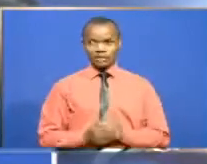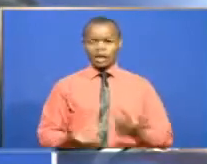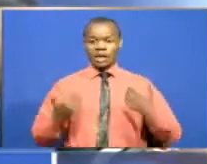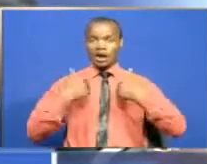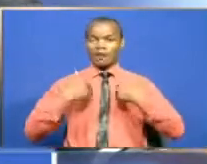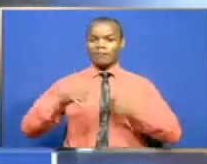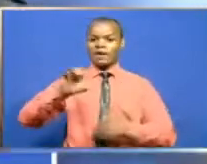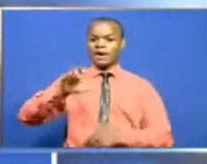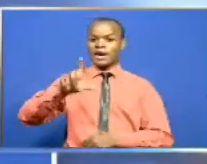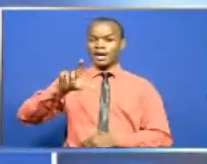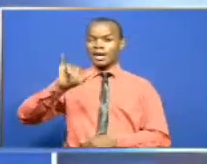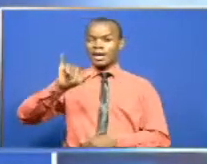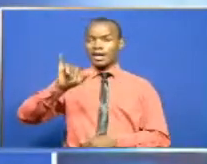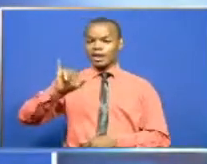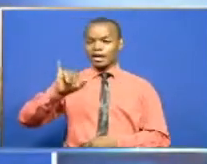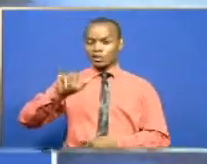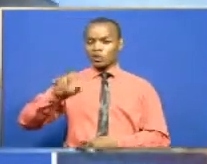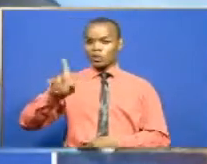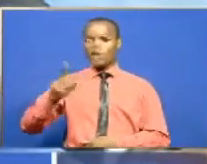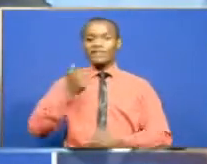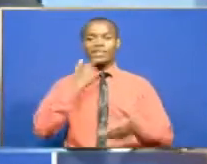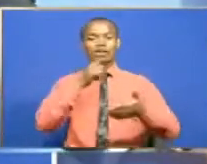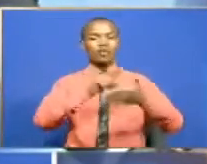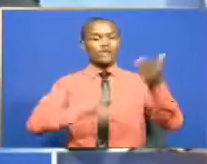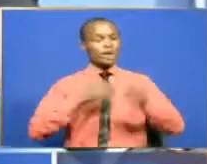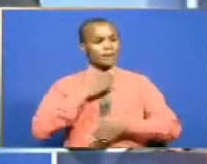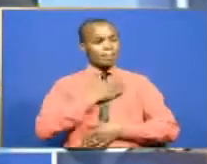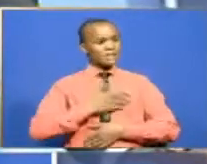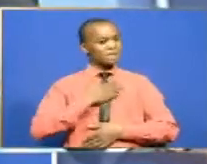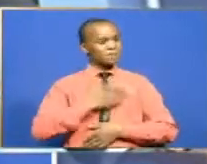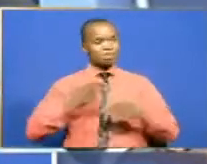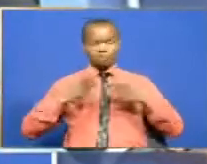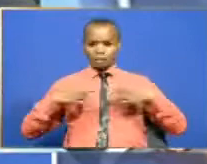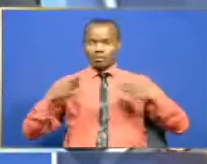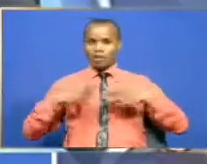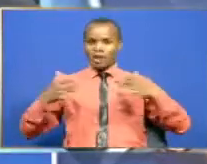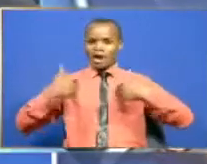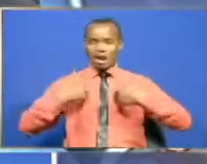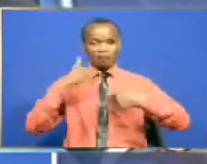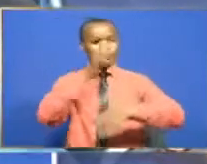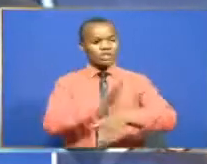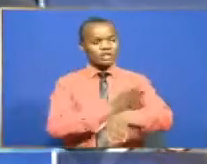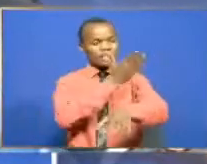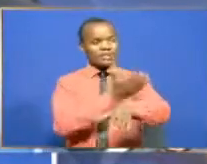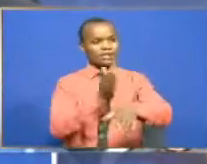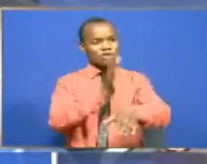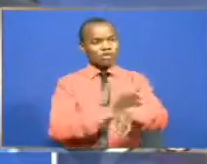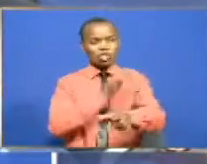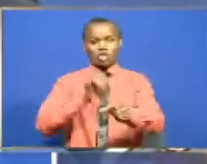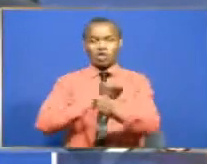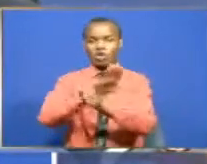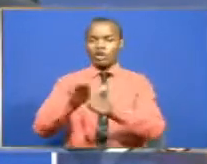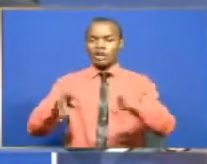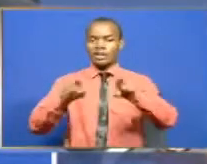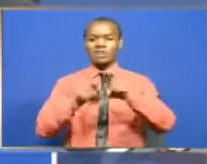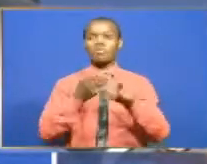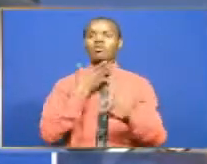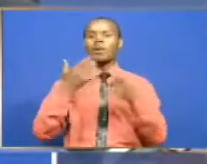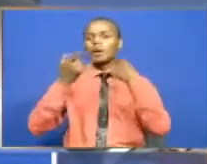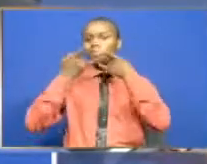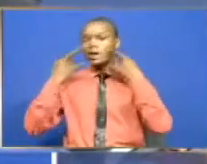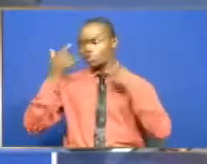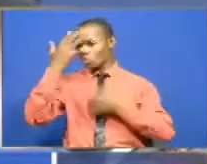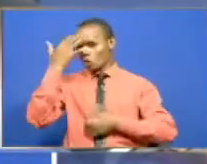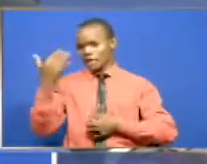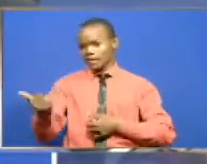Eliwan ambaye pia ameandika kwamba tafadhali wa Kenya, tumeimba nyimbo za COVID-19 na bado hamtaki kuvaa barakoa, tuvae